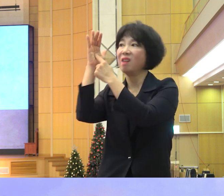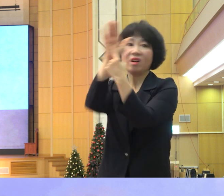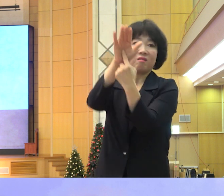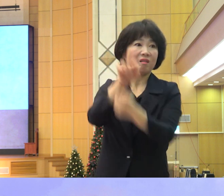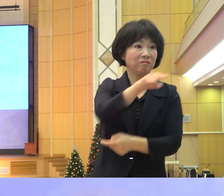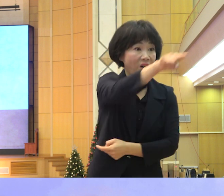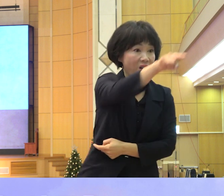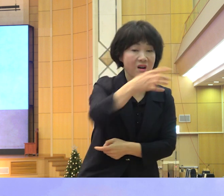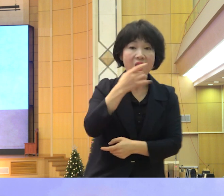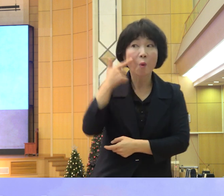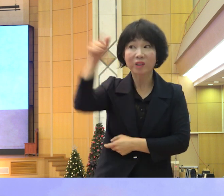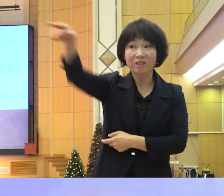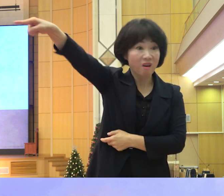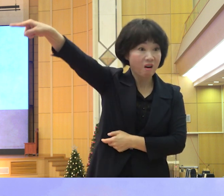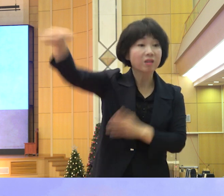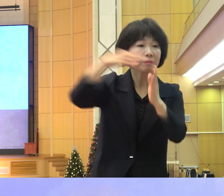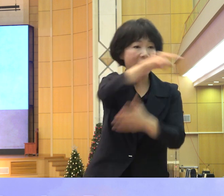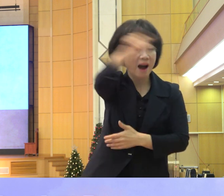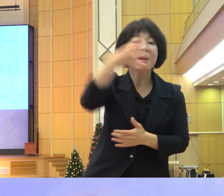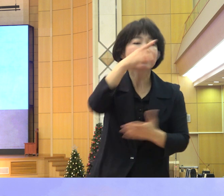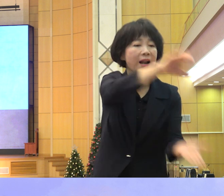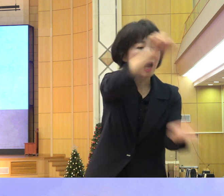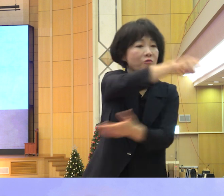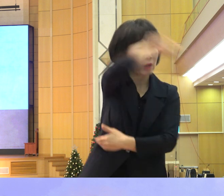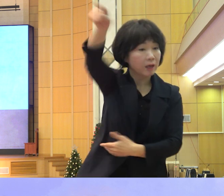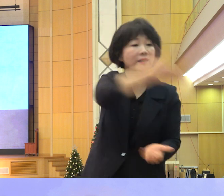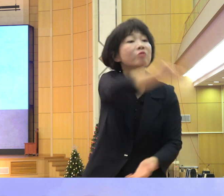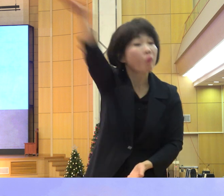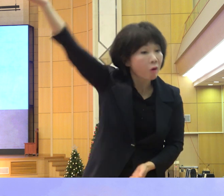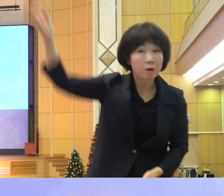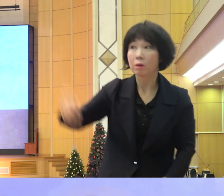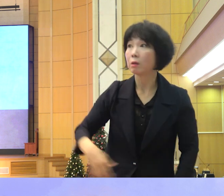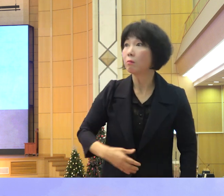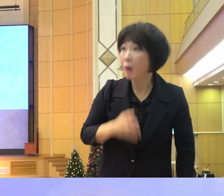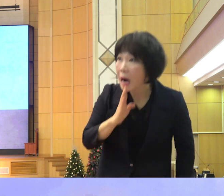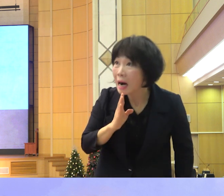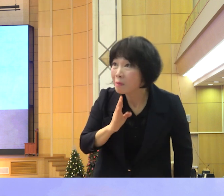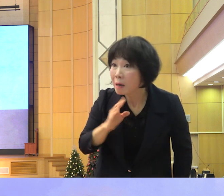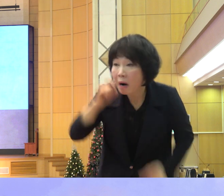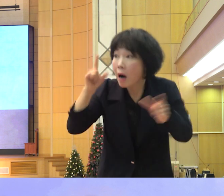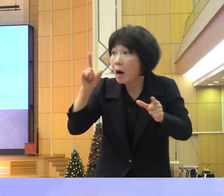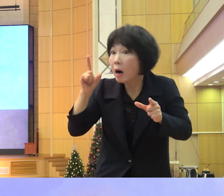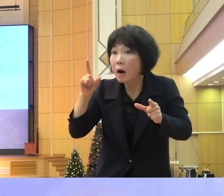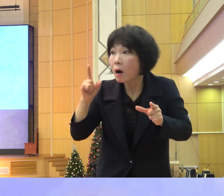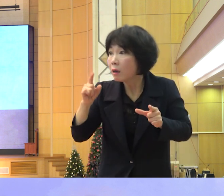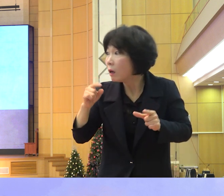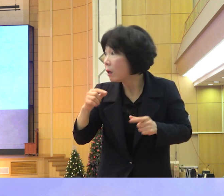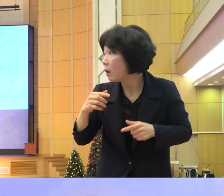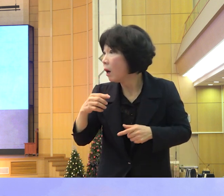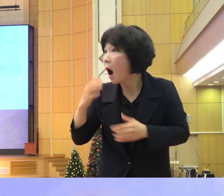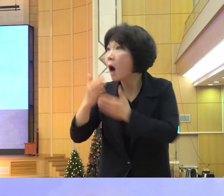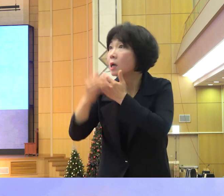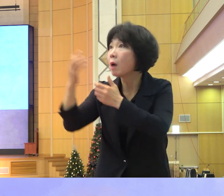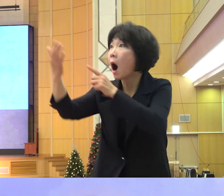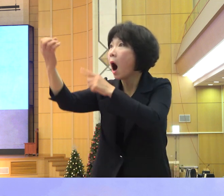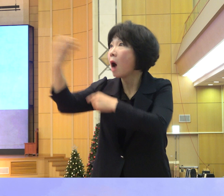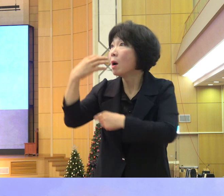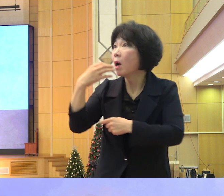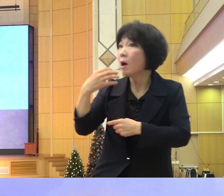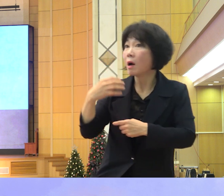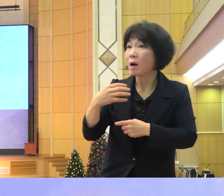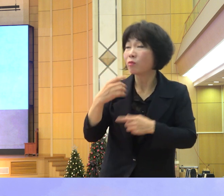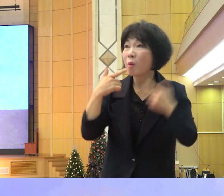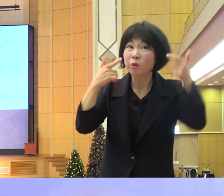갖다 주라 그래서 여기 물어물어 찾아왔습니다. 그 쌀 가져왔어. 그러면서 자기가 막 부엌에 들어가서 자기가 쌀을 씻어가지고 밥을